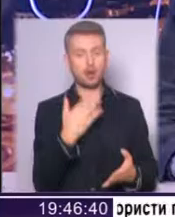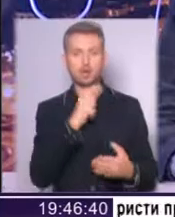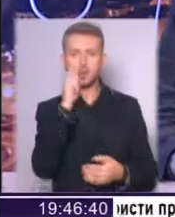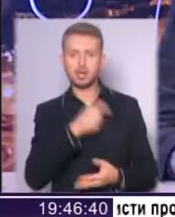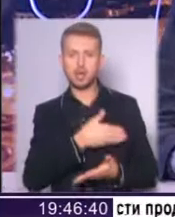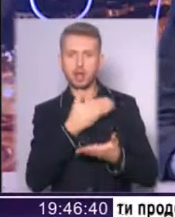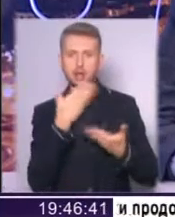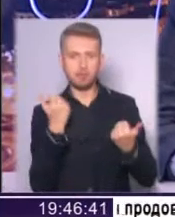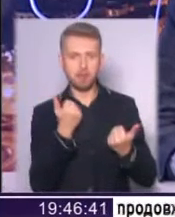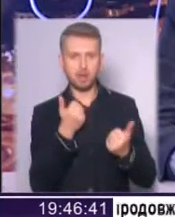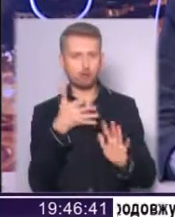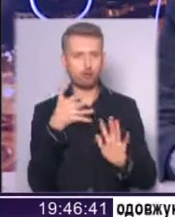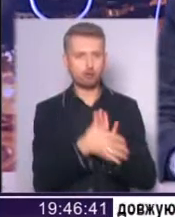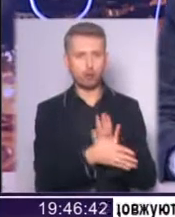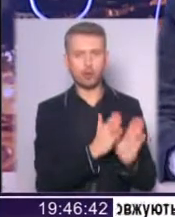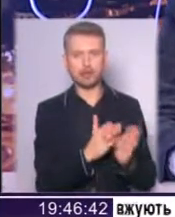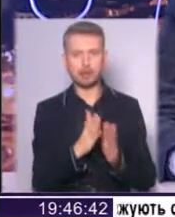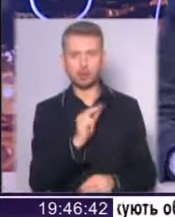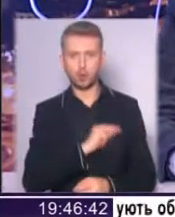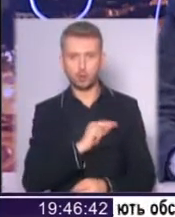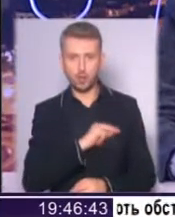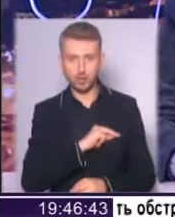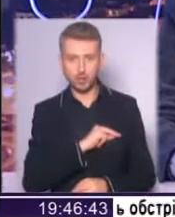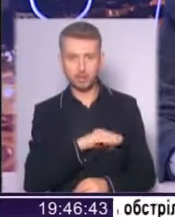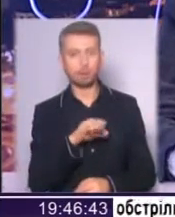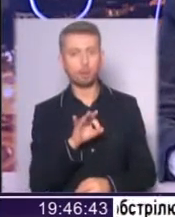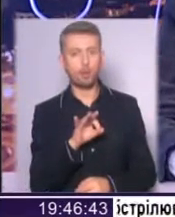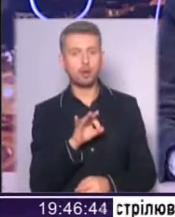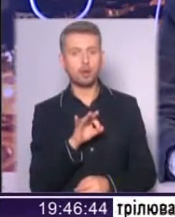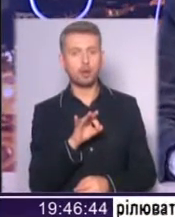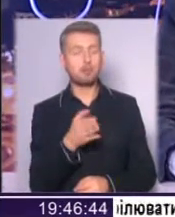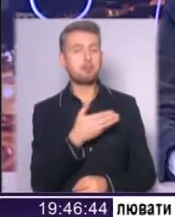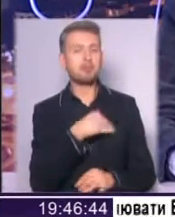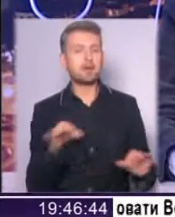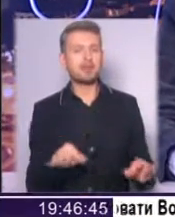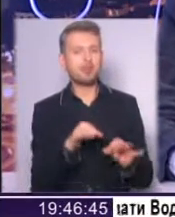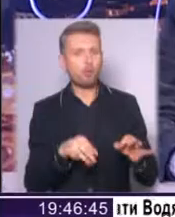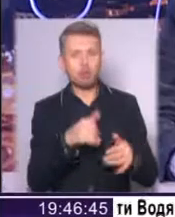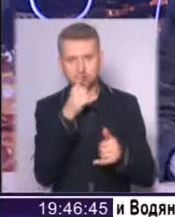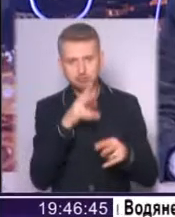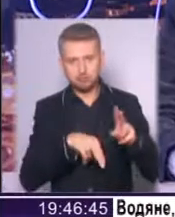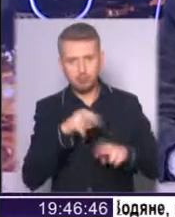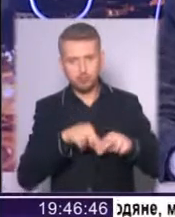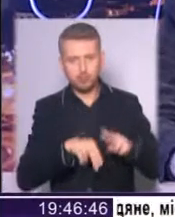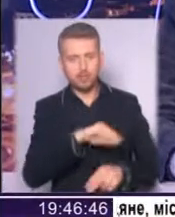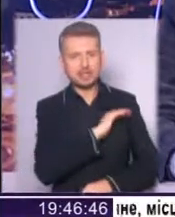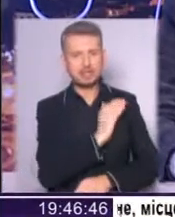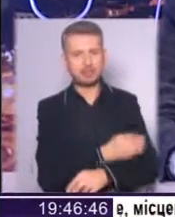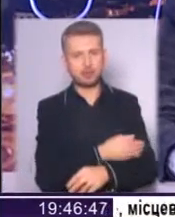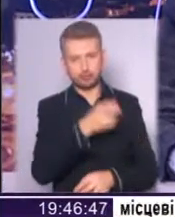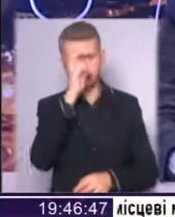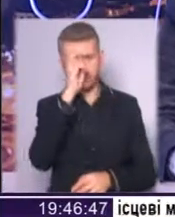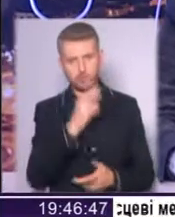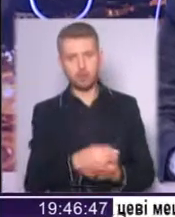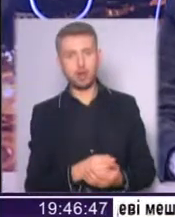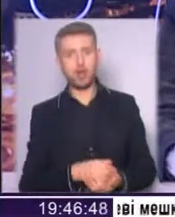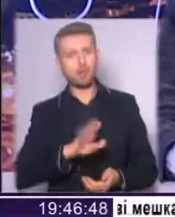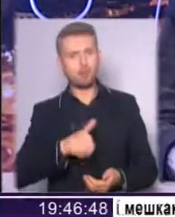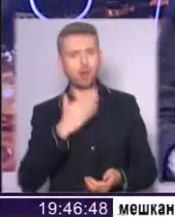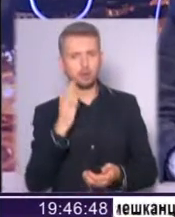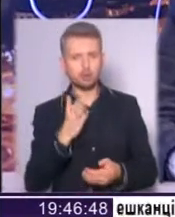це все скопом робиться свідомо, просто будь-що проголосувати, ну, якби, головне, щоб отримати цей транш. Я думаю, що нам повністю треба